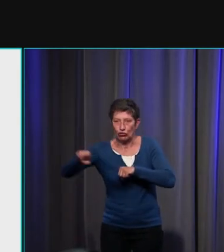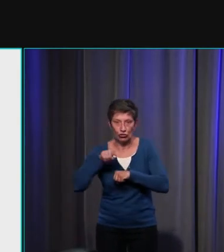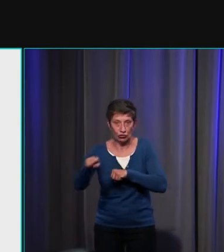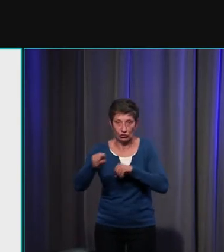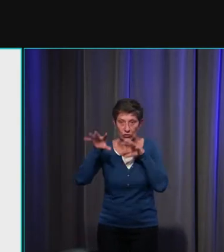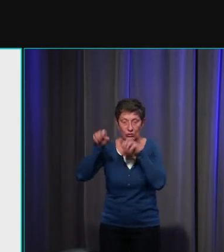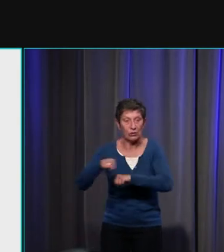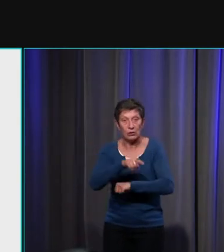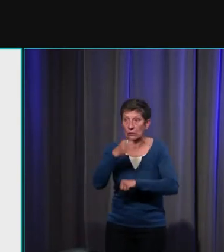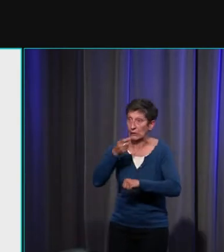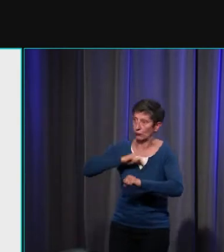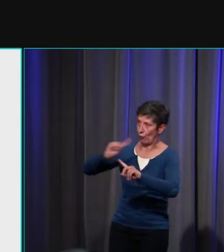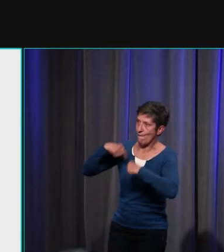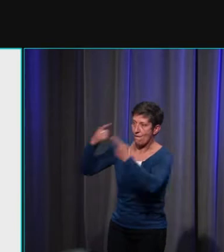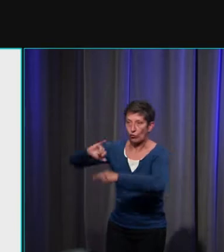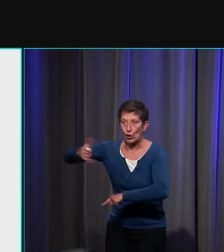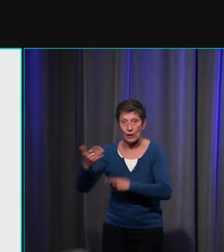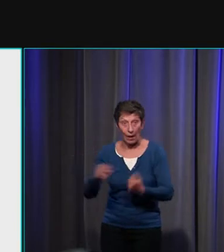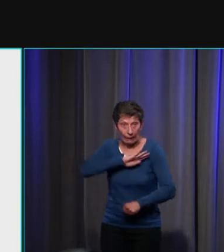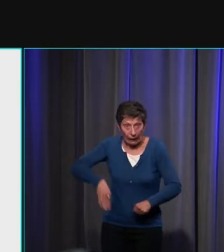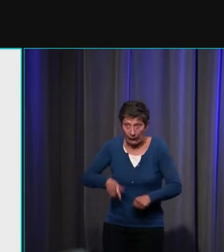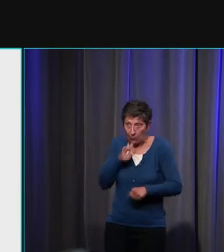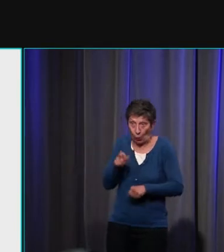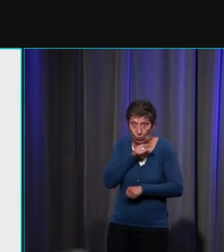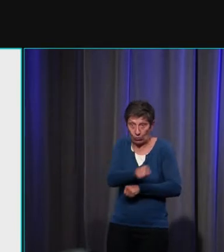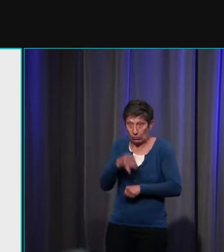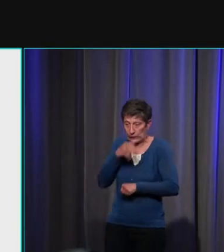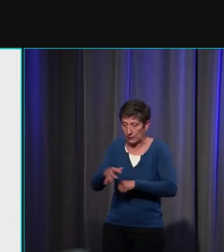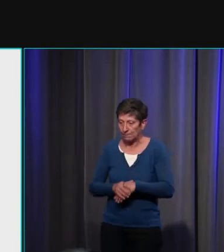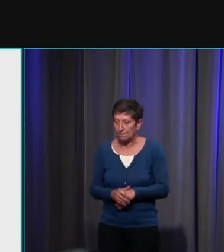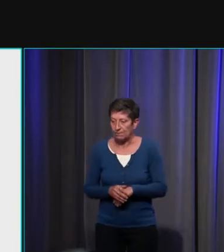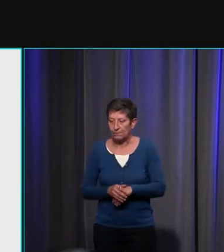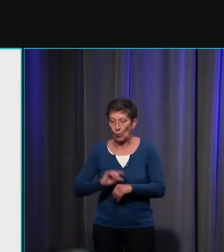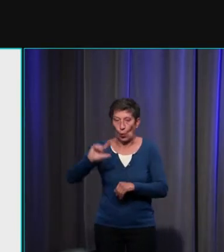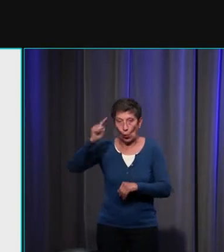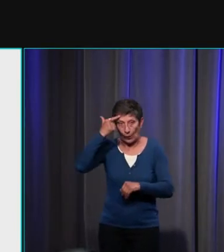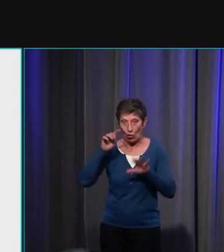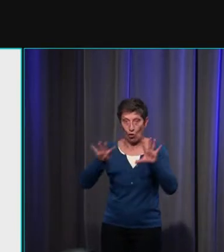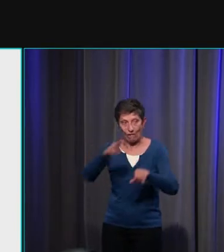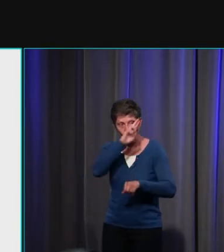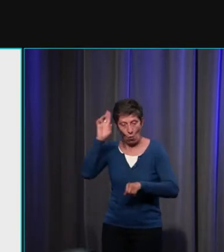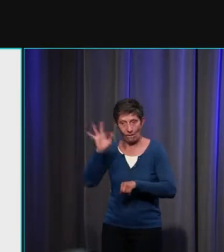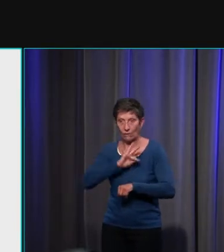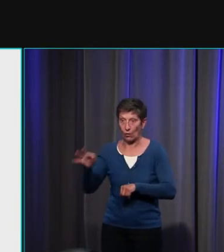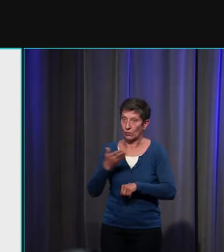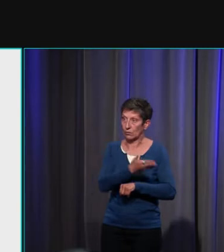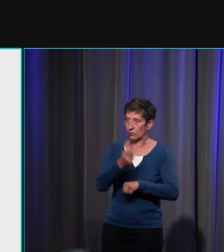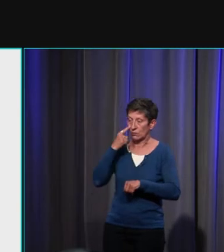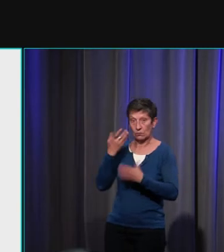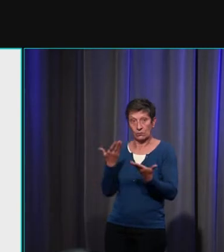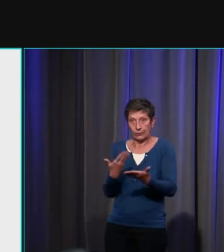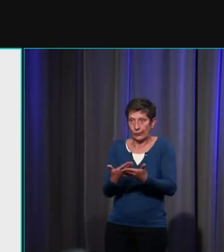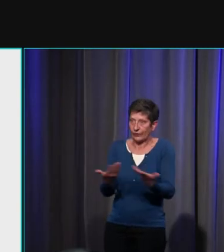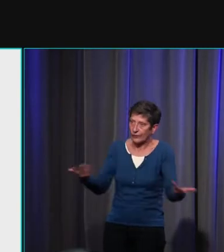jérusalem session ses derniers mots des derniers mots 2009 roi de france qui témoigne aussi d'une réalité sur laquelle je serai de